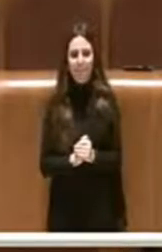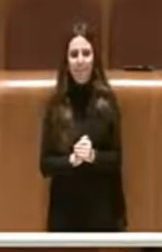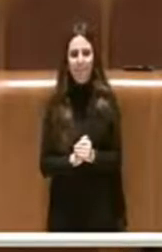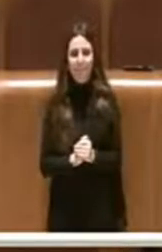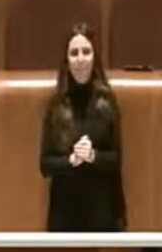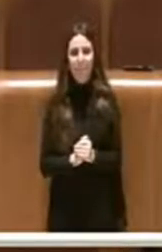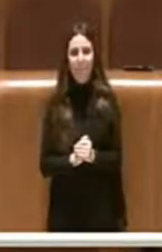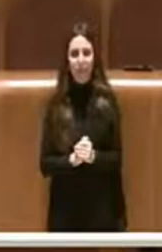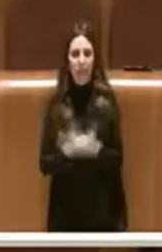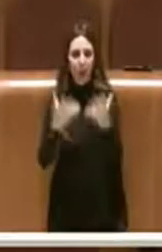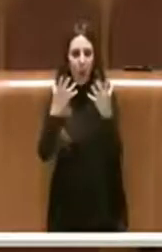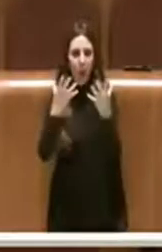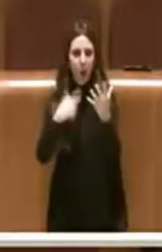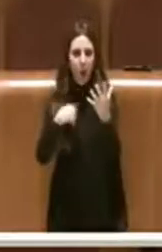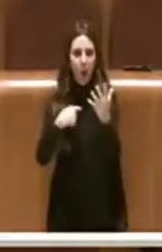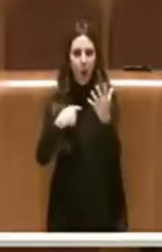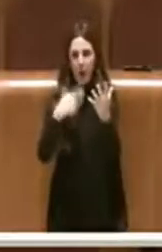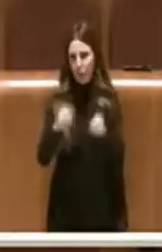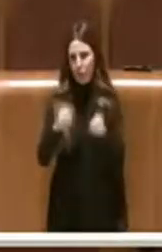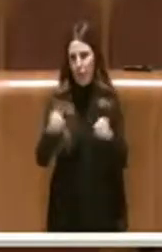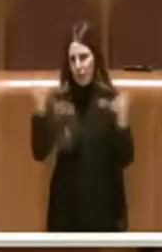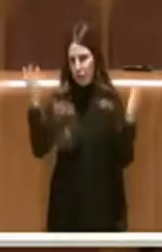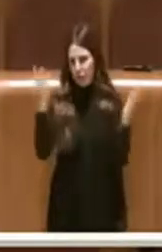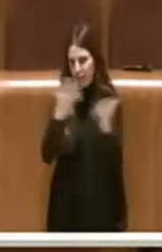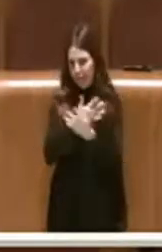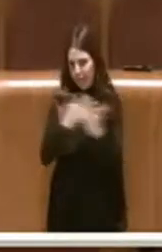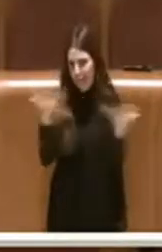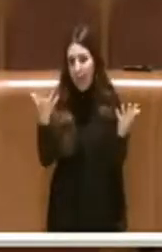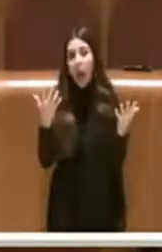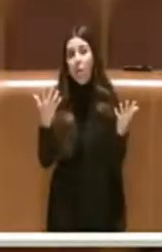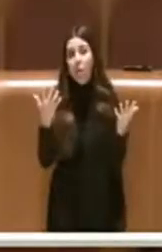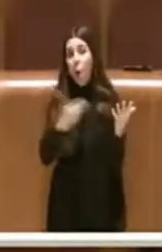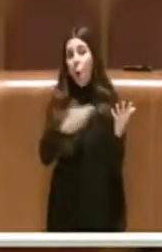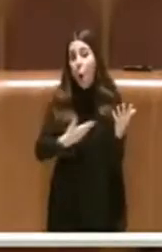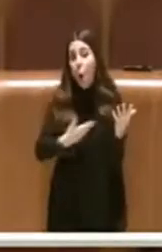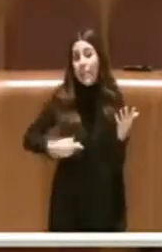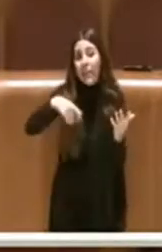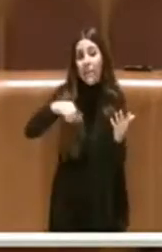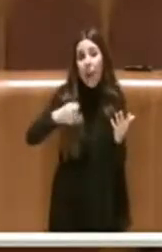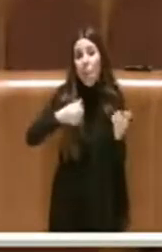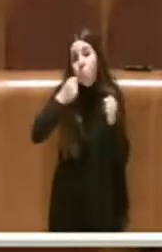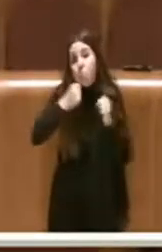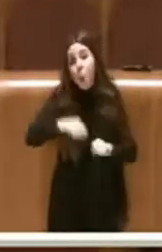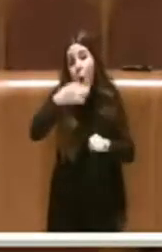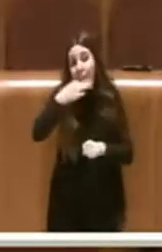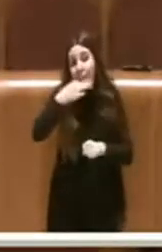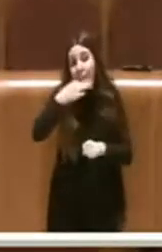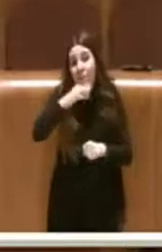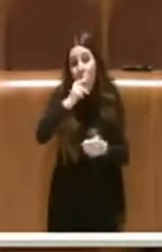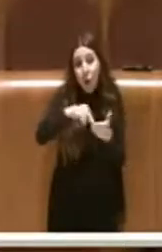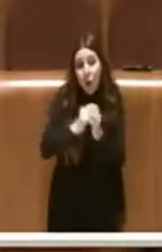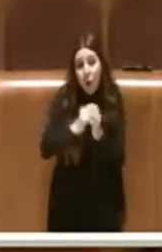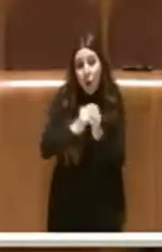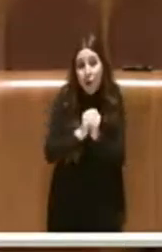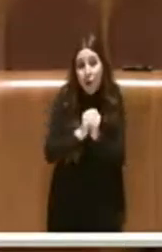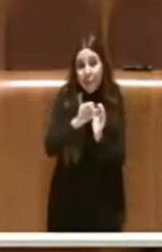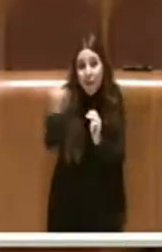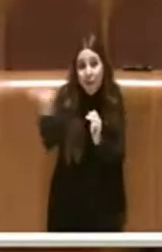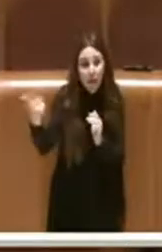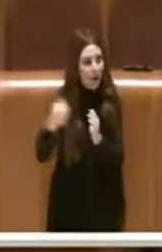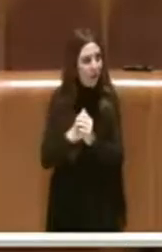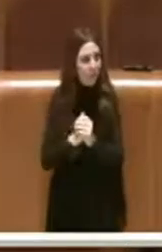il concetto è chiaro. Detto ciò, il consigliere Di Palma può fare la sua dichiarazione di voto?